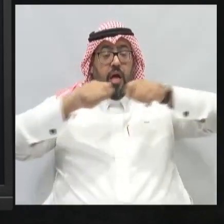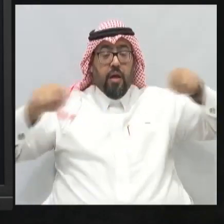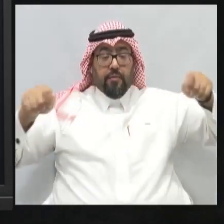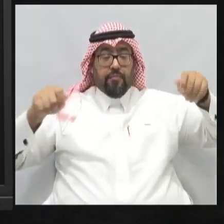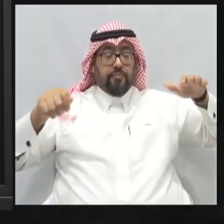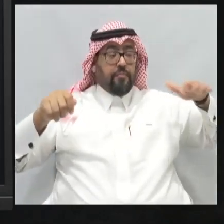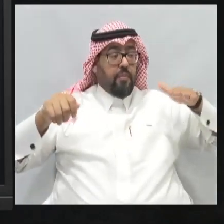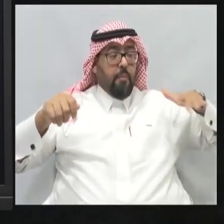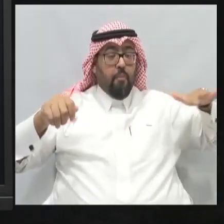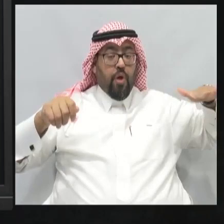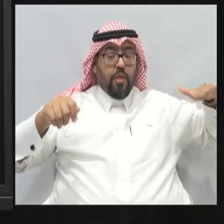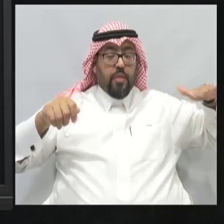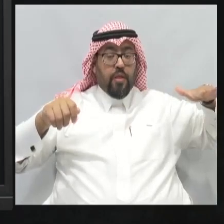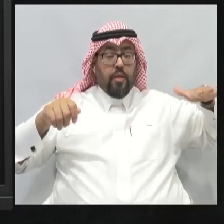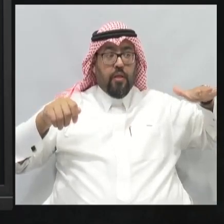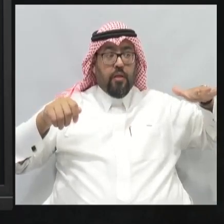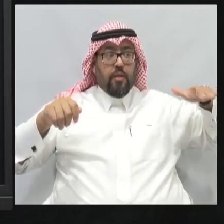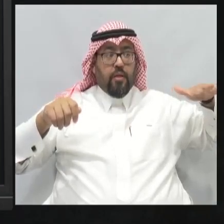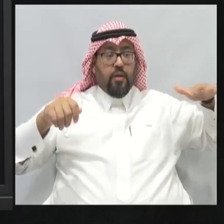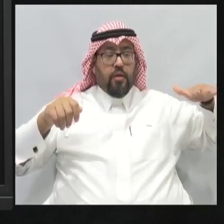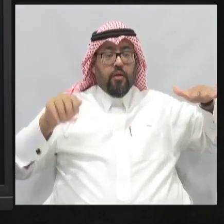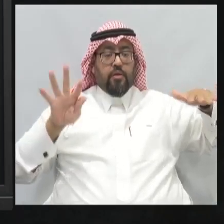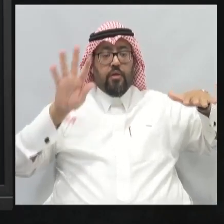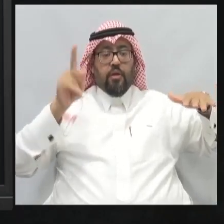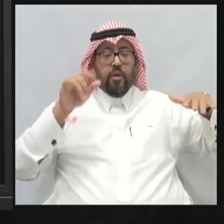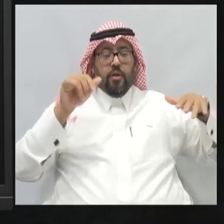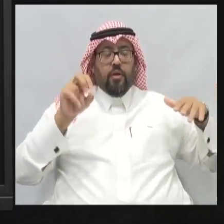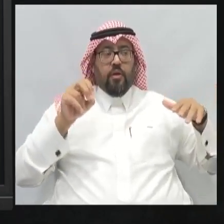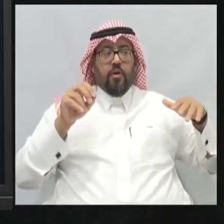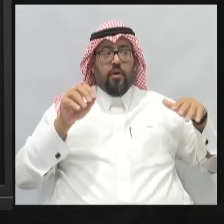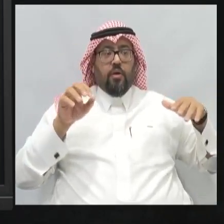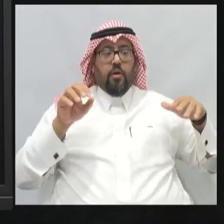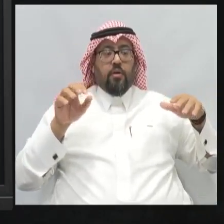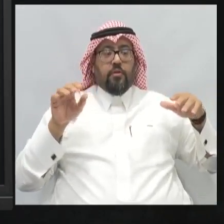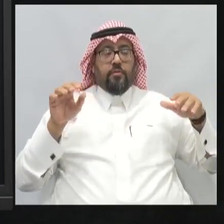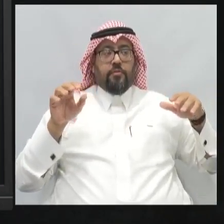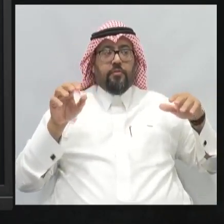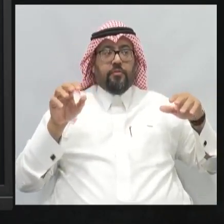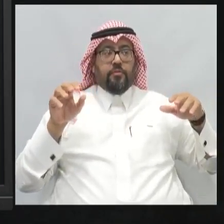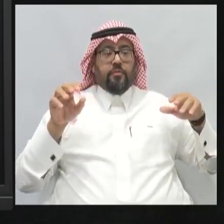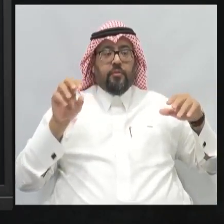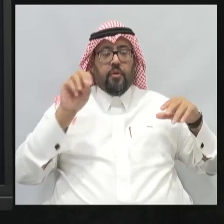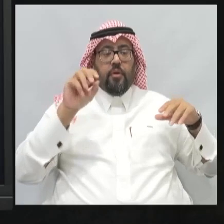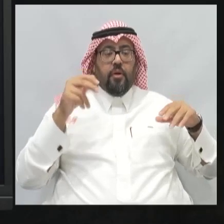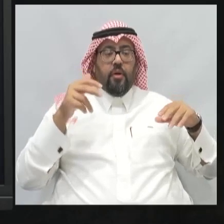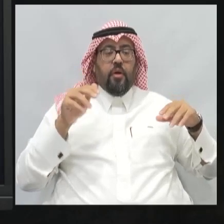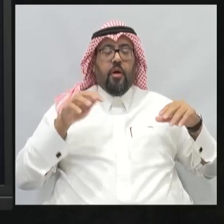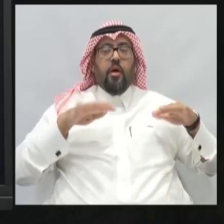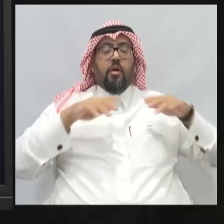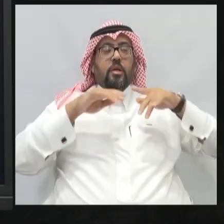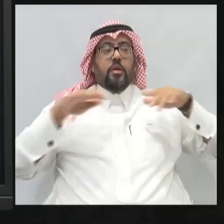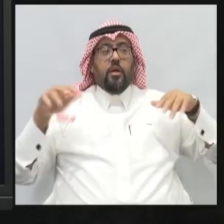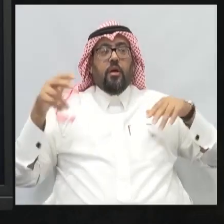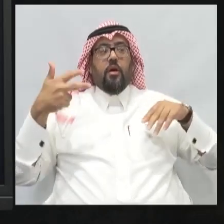من المحيط الهادئ شرقا الى المحيط الاطلسي ربا ترتب لهذا وجود تنوع بيئي